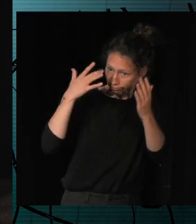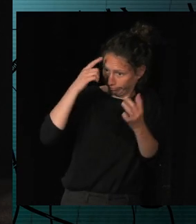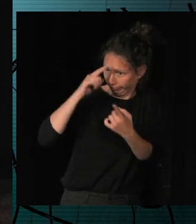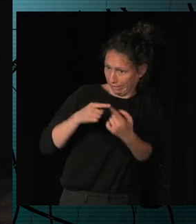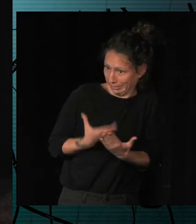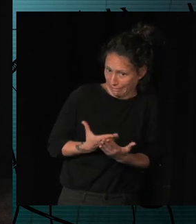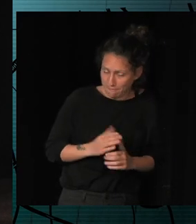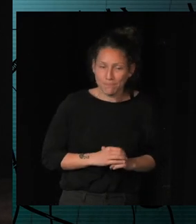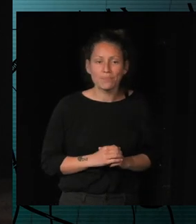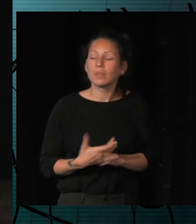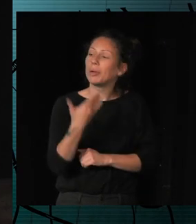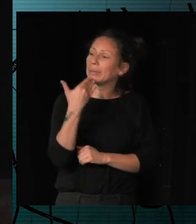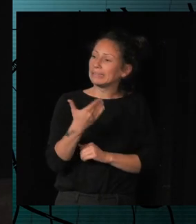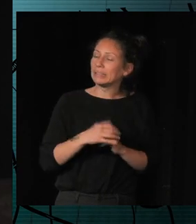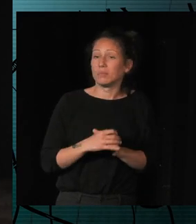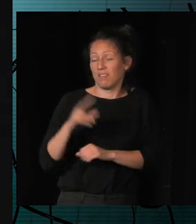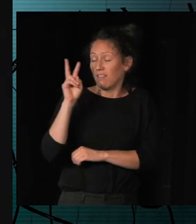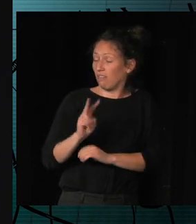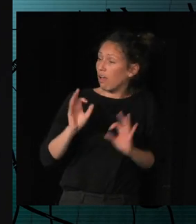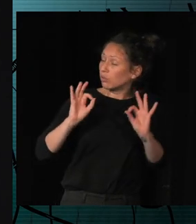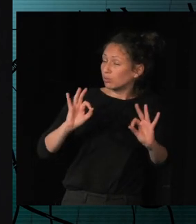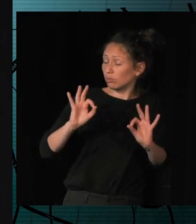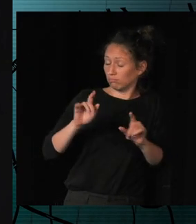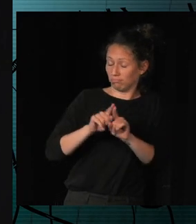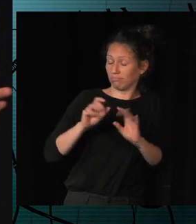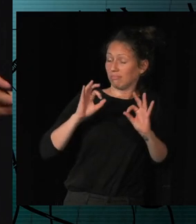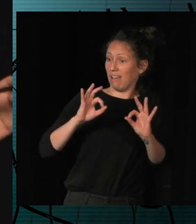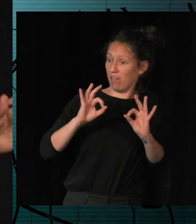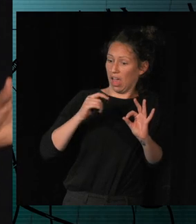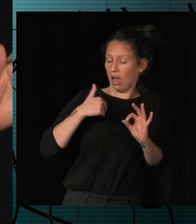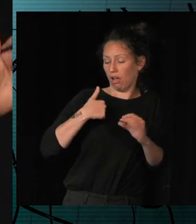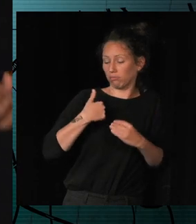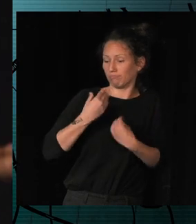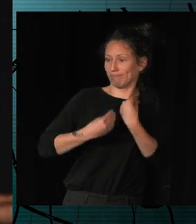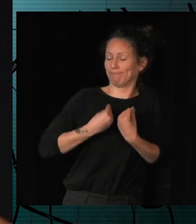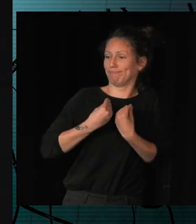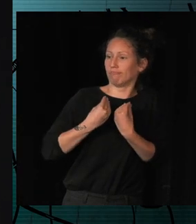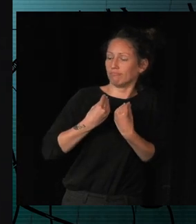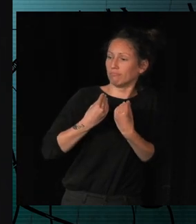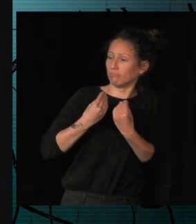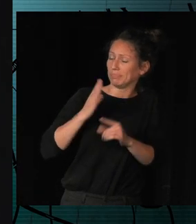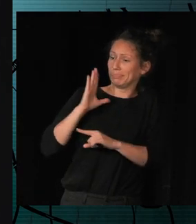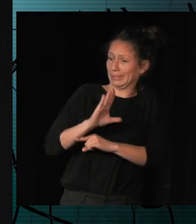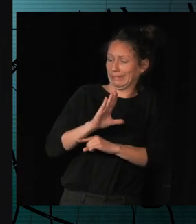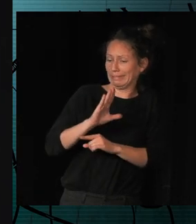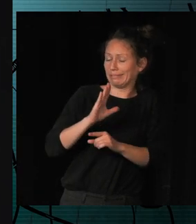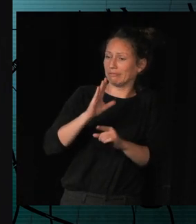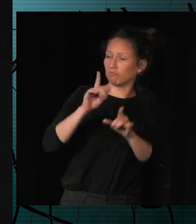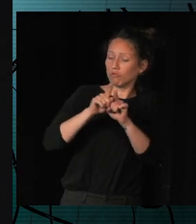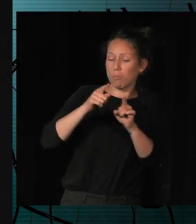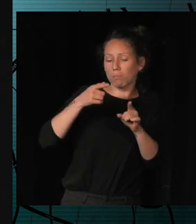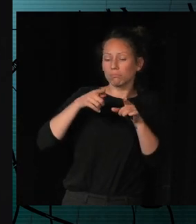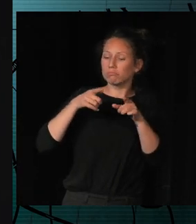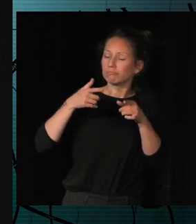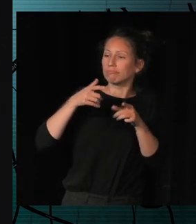beaucoup ben comme tu le dis la catarcis effectivement donc il est la purgation des passions si on revient sur sur le théâtre qui